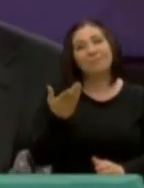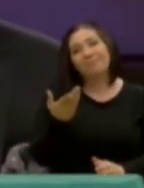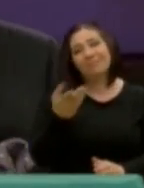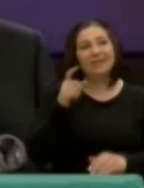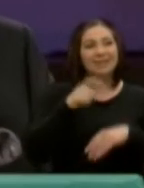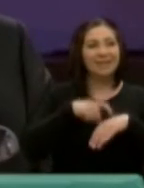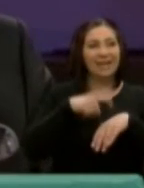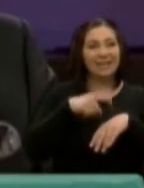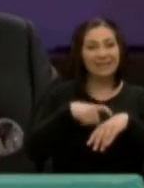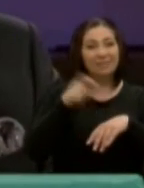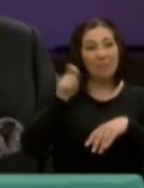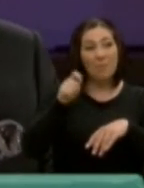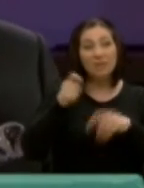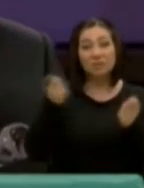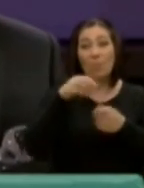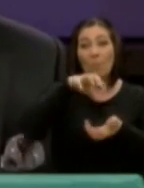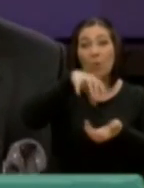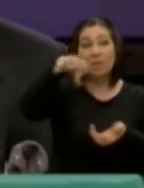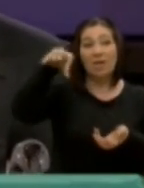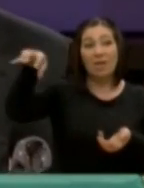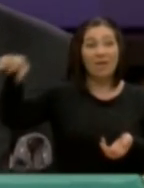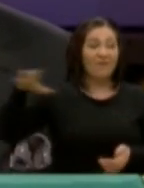taklit edilmeye çalışılan bölgeler var.